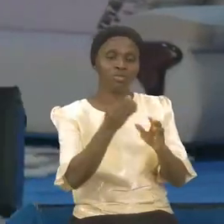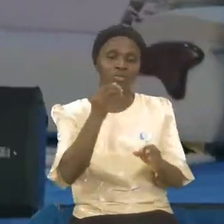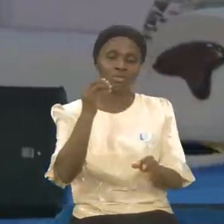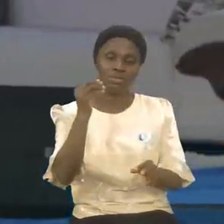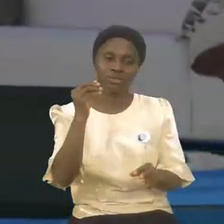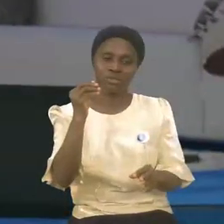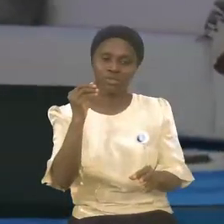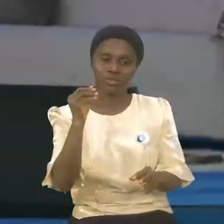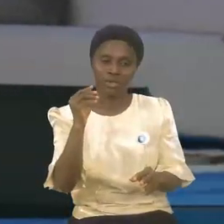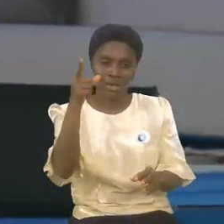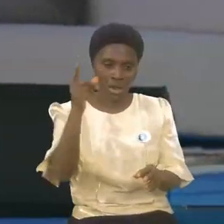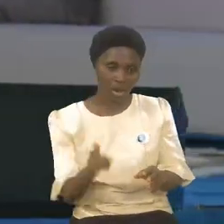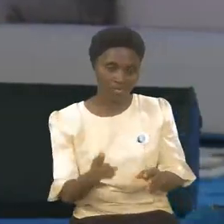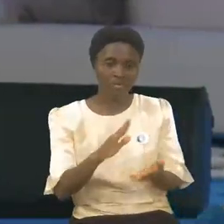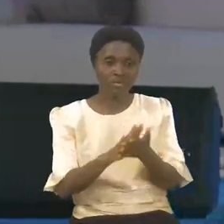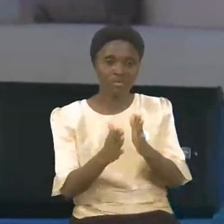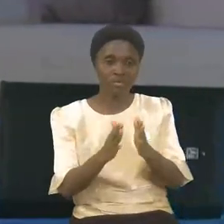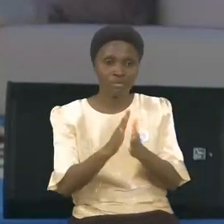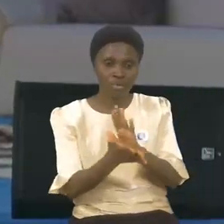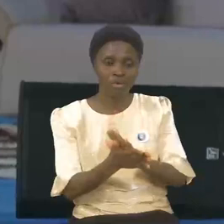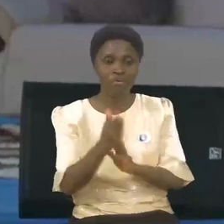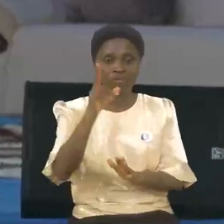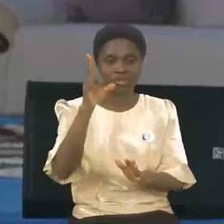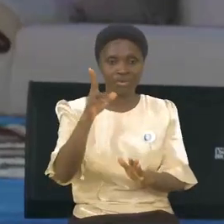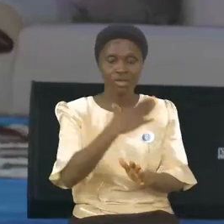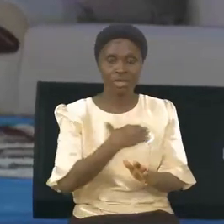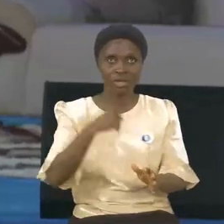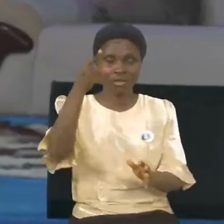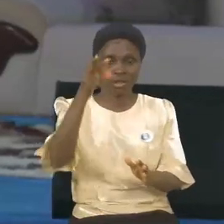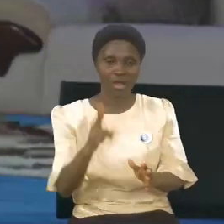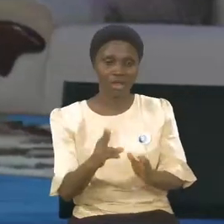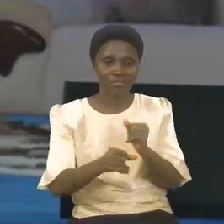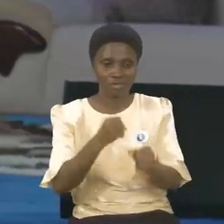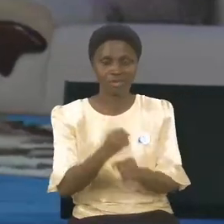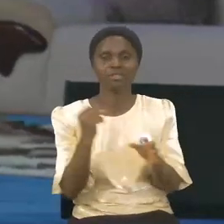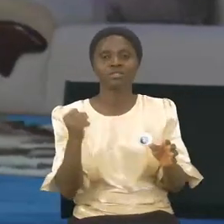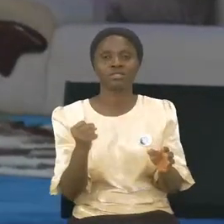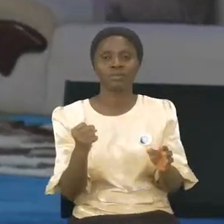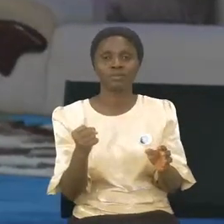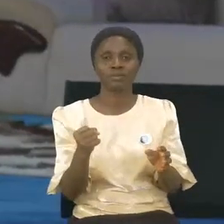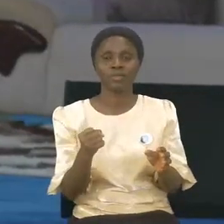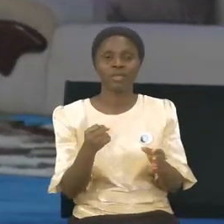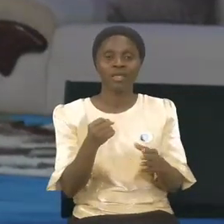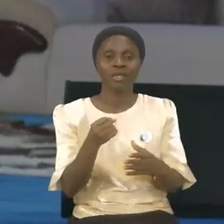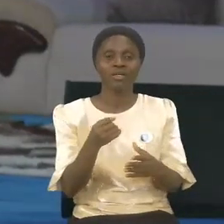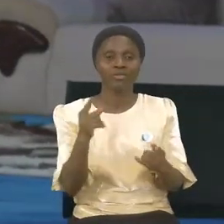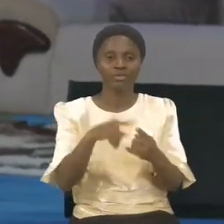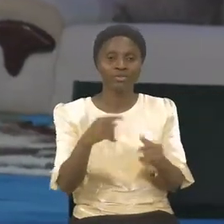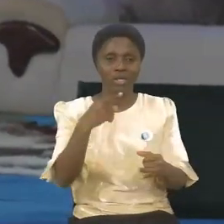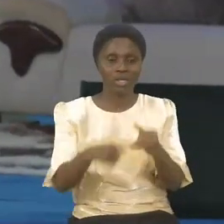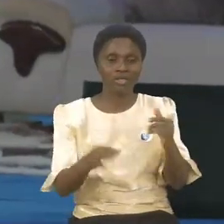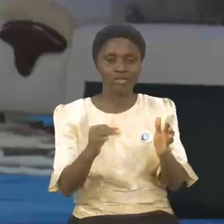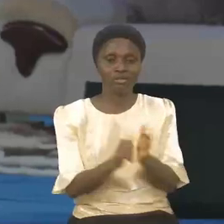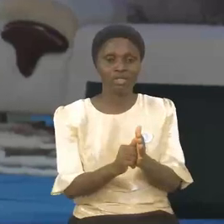6 mois c'est 3 ans et demi au milieu de trois ans et demi de la grande